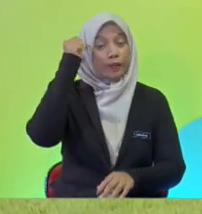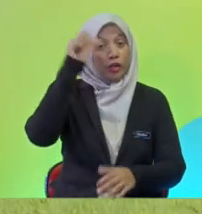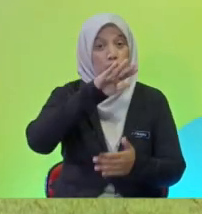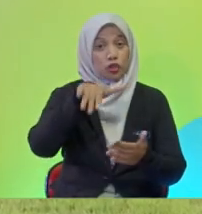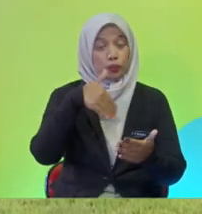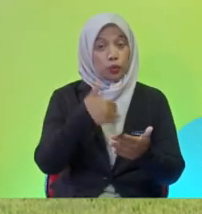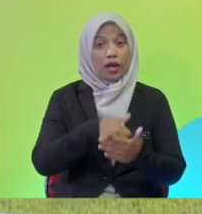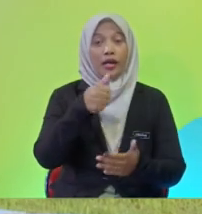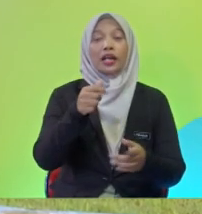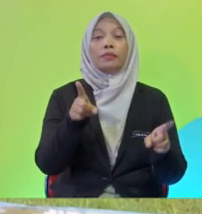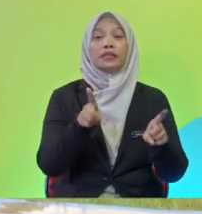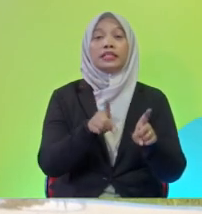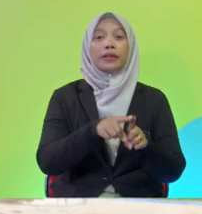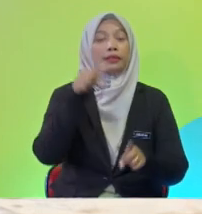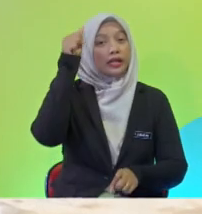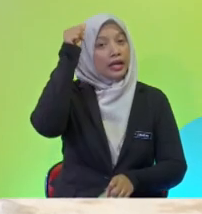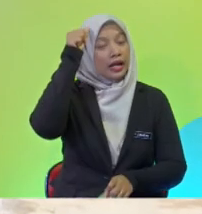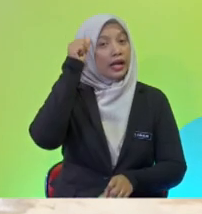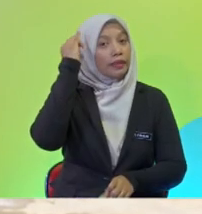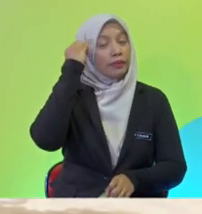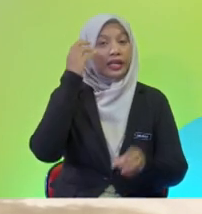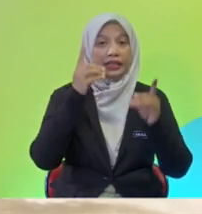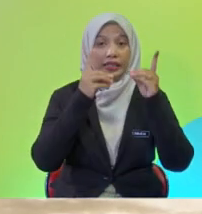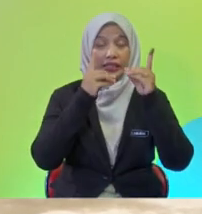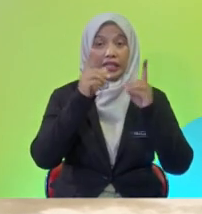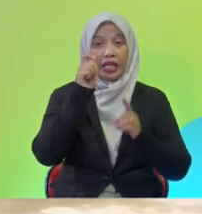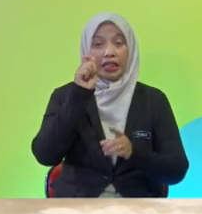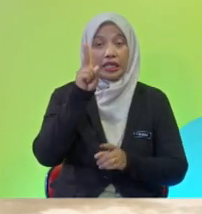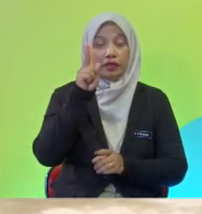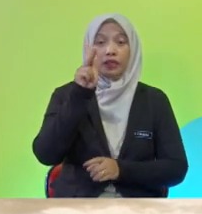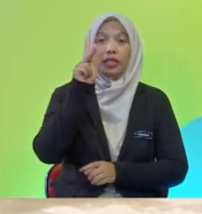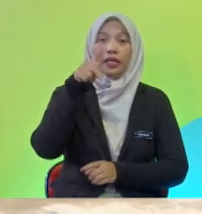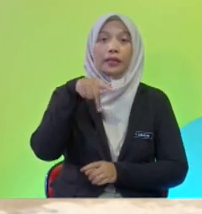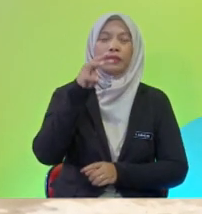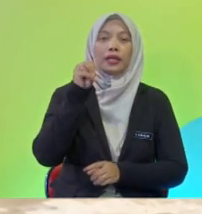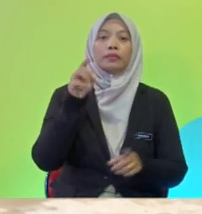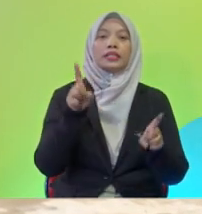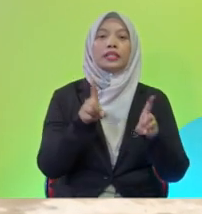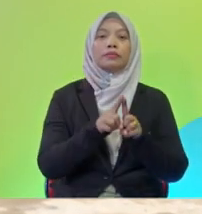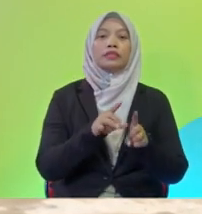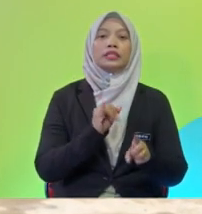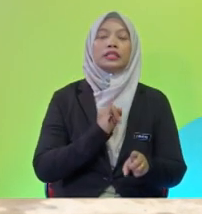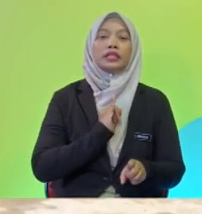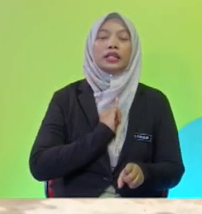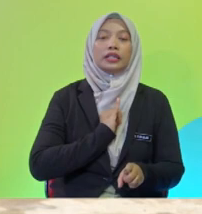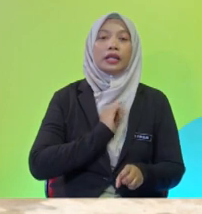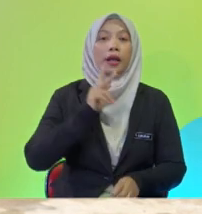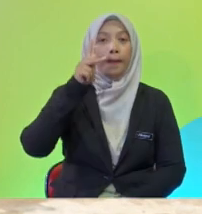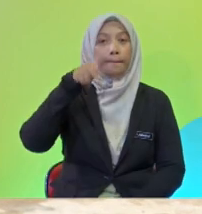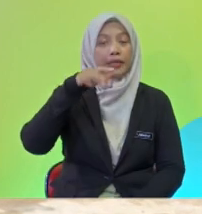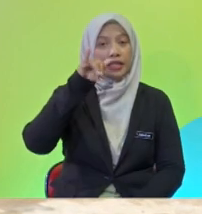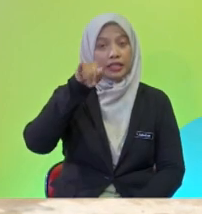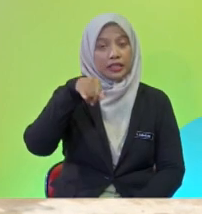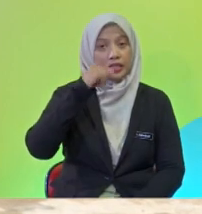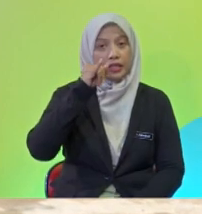Assalamualaikum semua. Anda bersama saya Aiman Sufian Azman di Didik TV KPM pada hari ini dalam slot menengah rendah dalam mata pelajaran